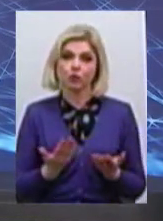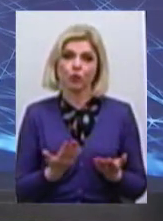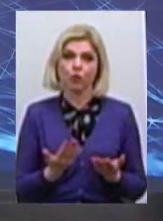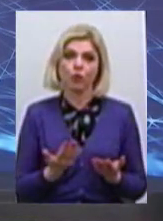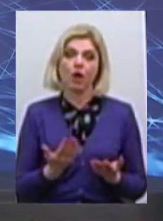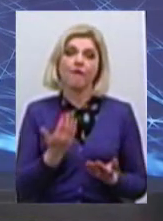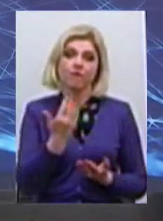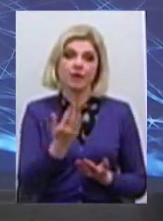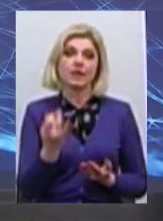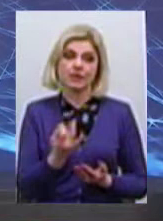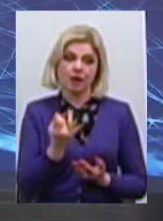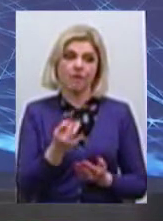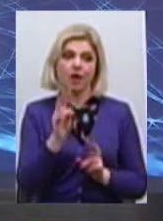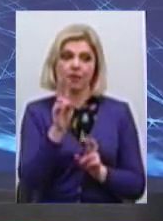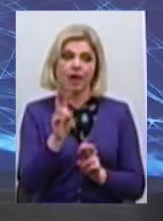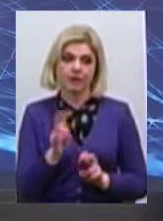Якщо вас цікавить по назвам, то це